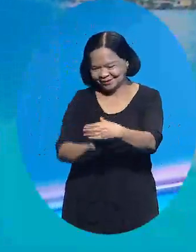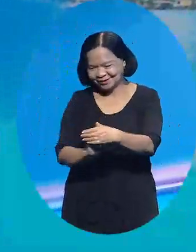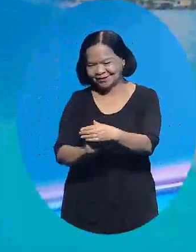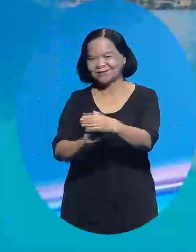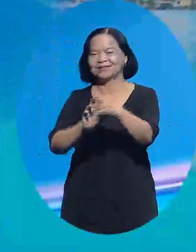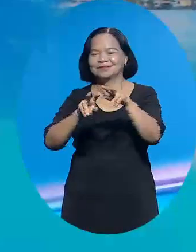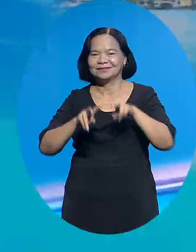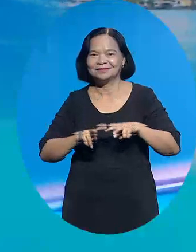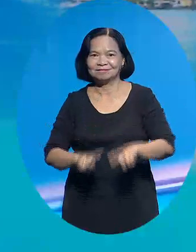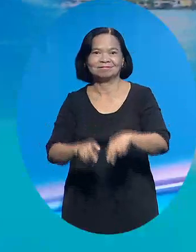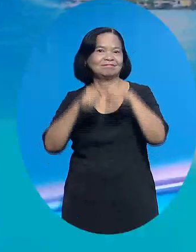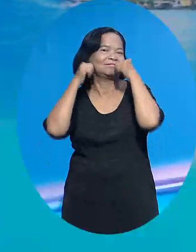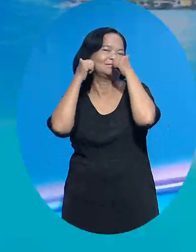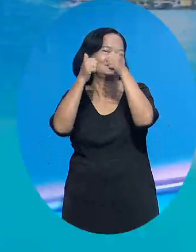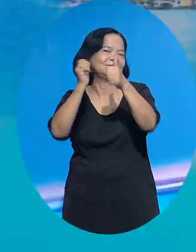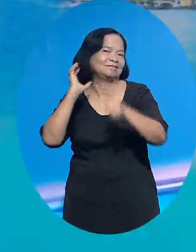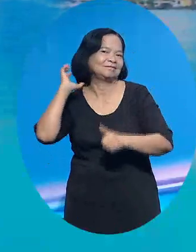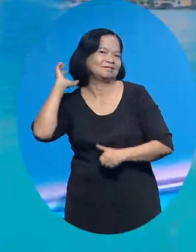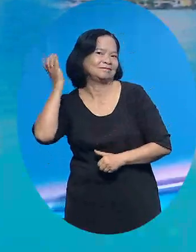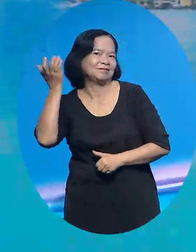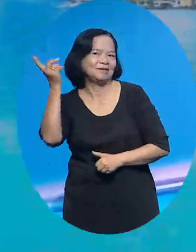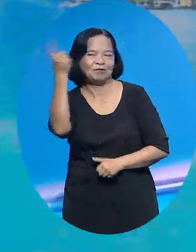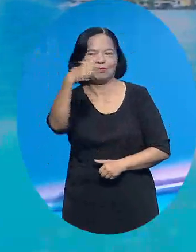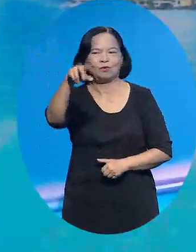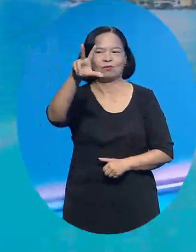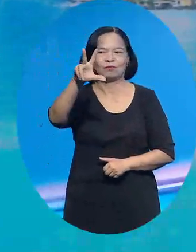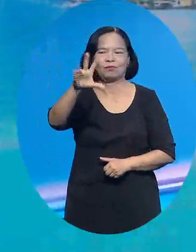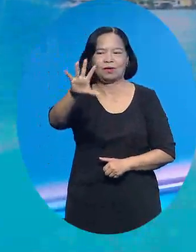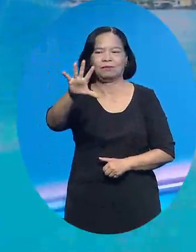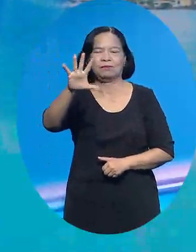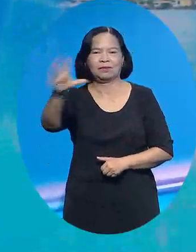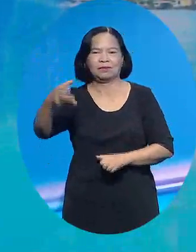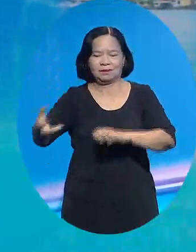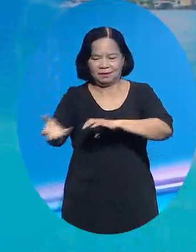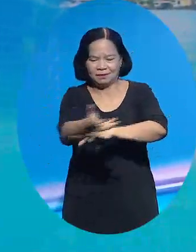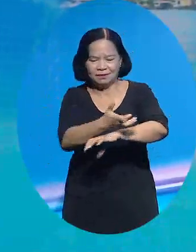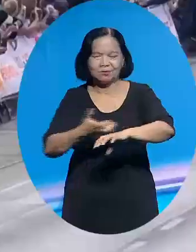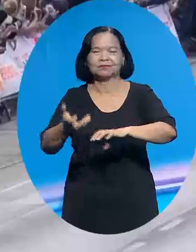có quy mô lớn nhất trên thế giới, diễn ra cùng một lúc ở 158 quốc gia và vùng lãnh thổ.